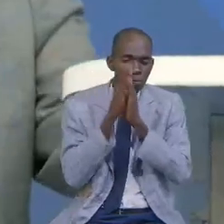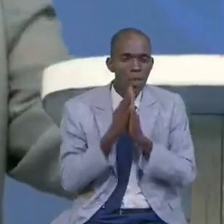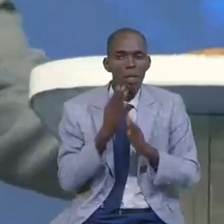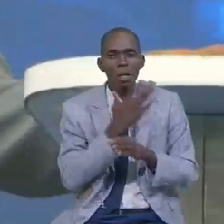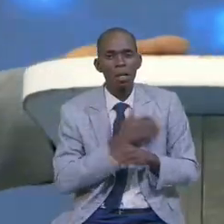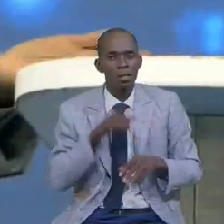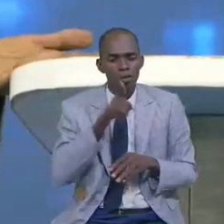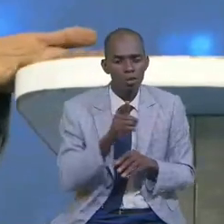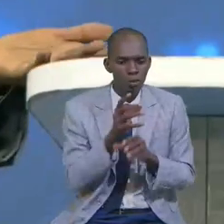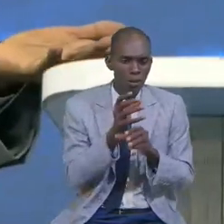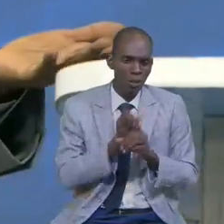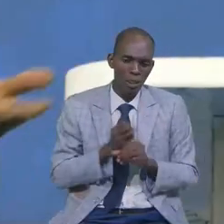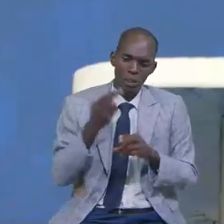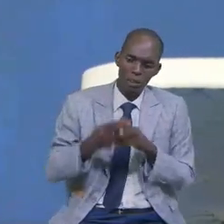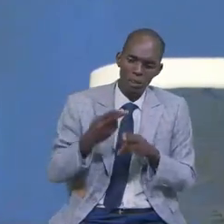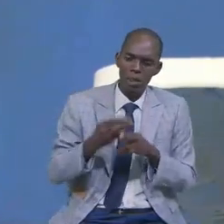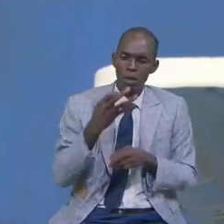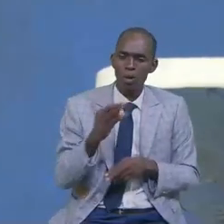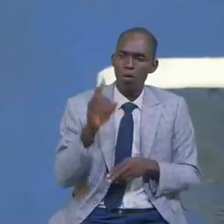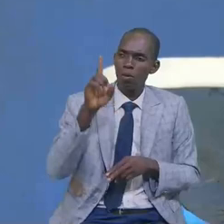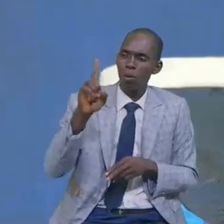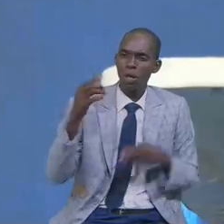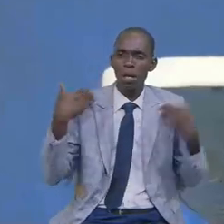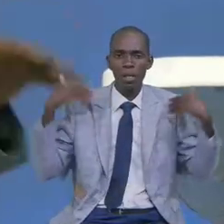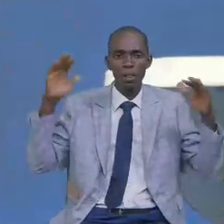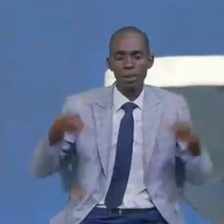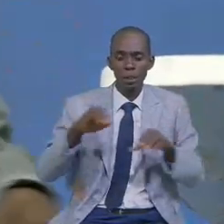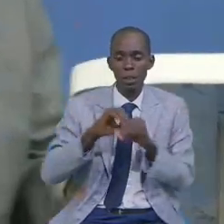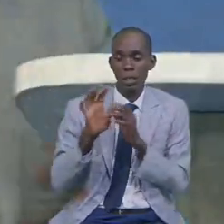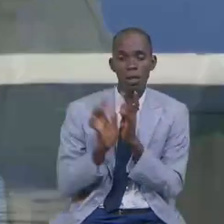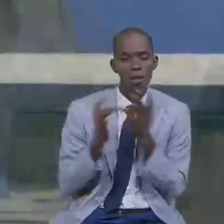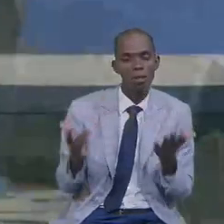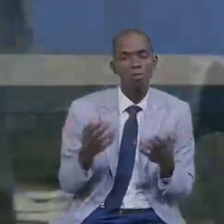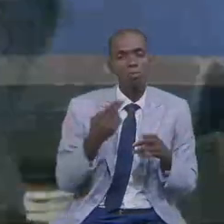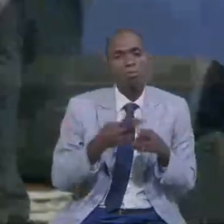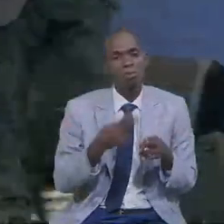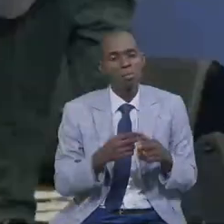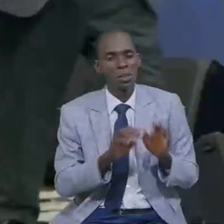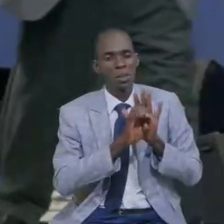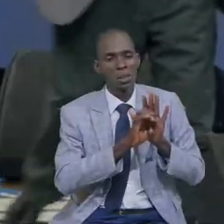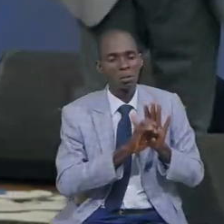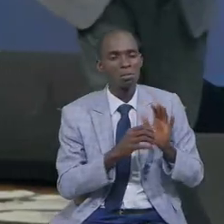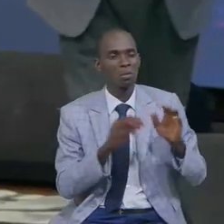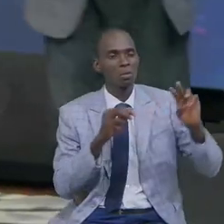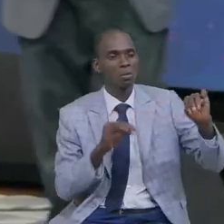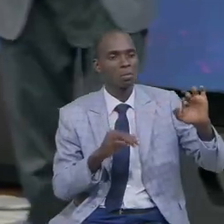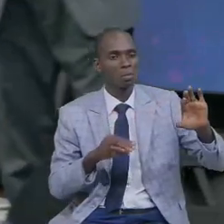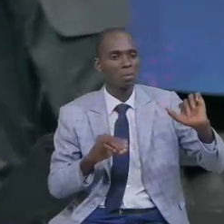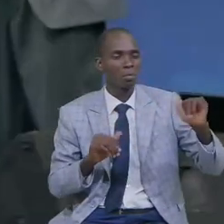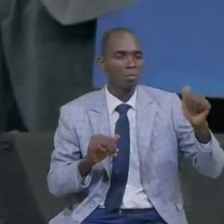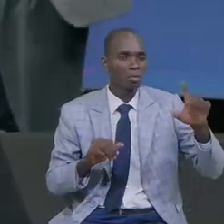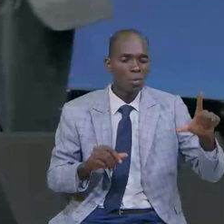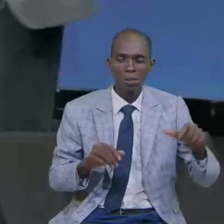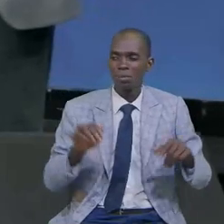vas citer le nom des anges de la Bible, ange Michel, l'ange Gabriel, l'ange, quel que soit le